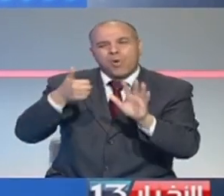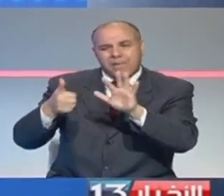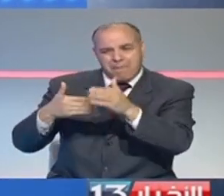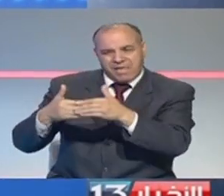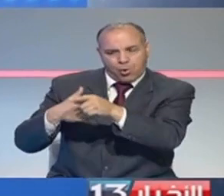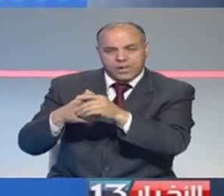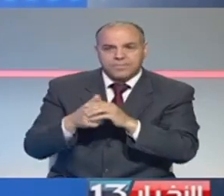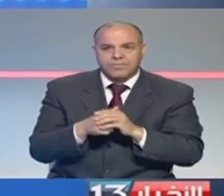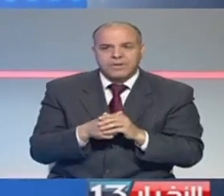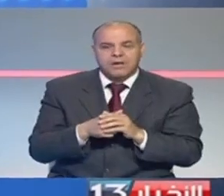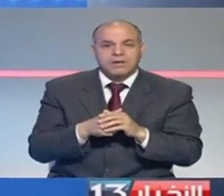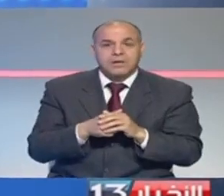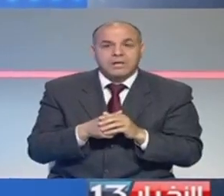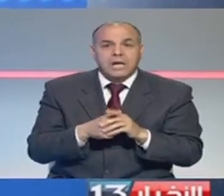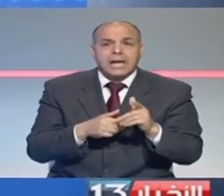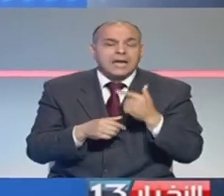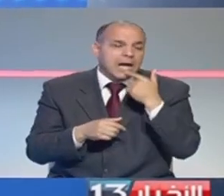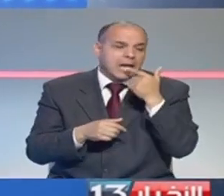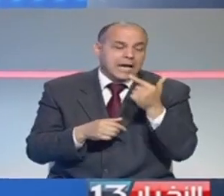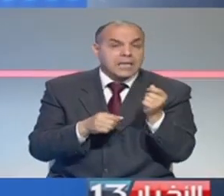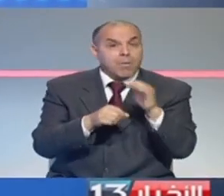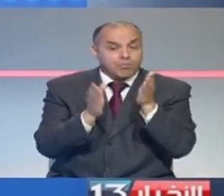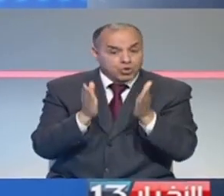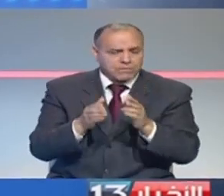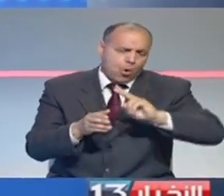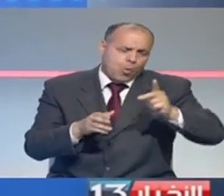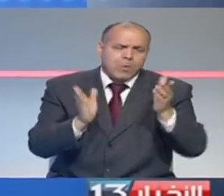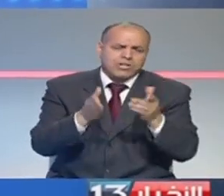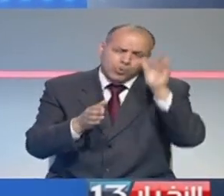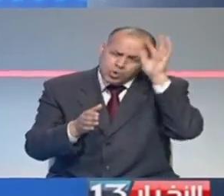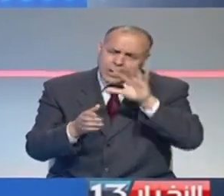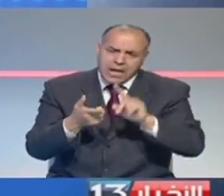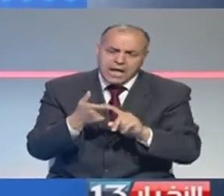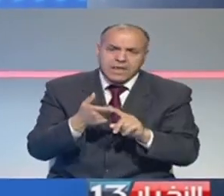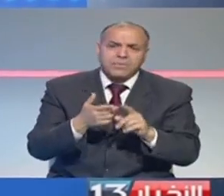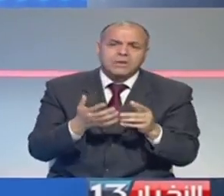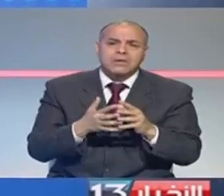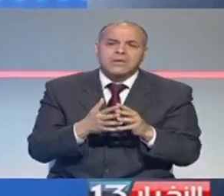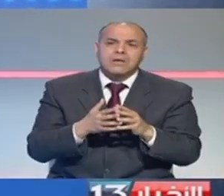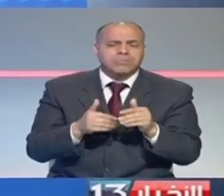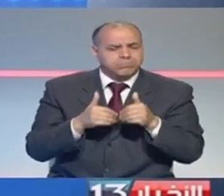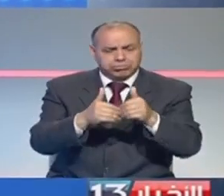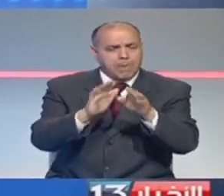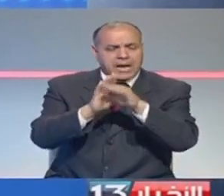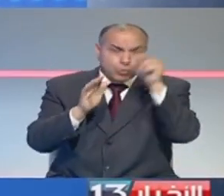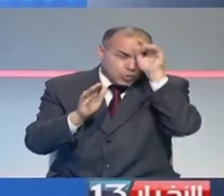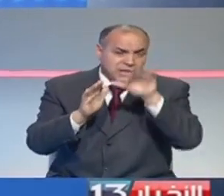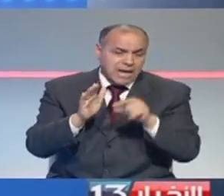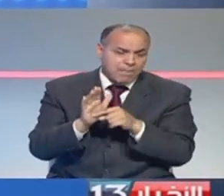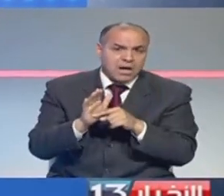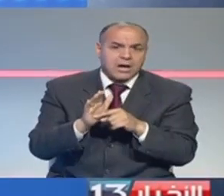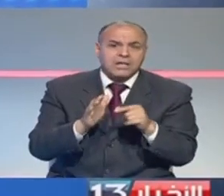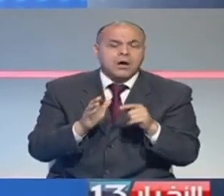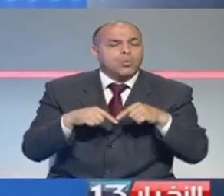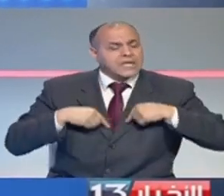قريب له في مدينه ريانا. ولكن انا نحكي لك على المستشفى هذا وعلى كل المستشفيات، لانه هذه مستشفيات تتبع استراتيجيه كامله